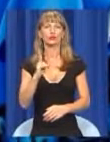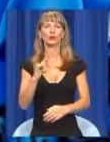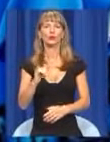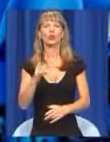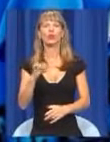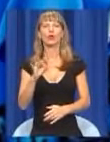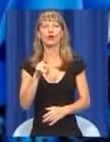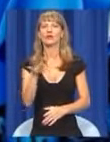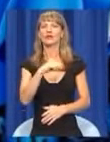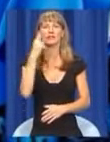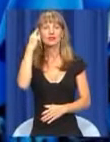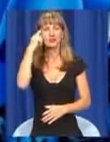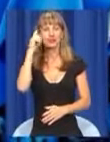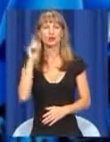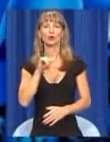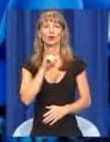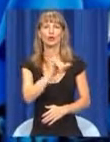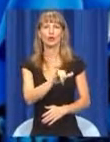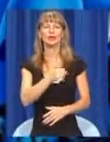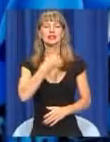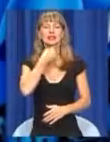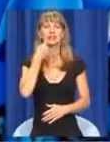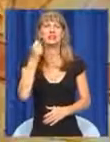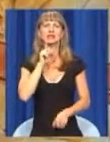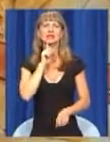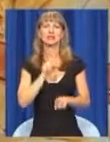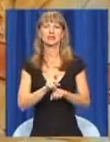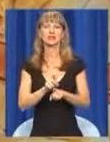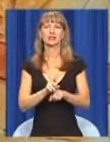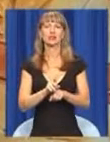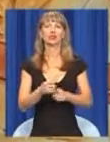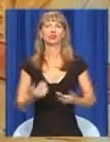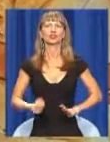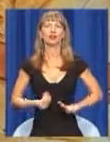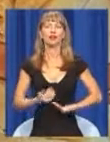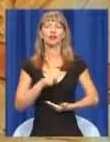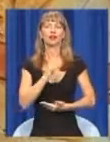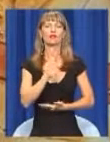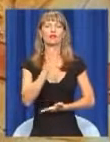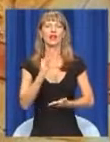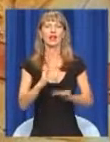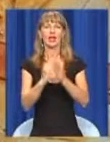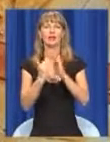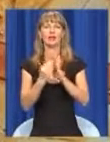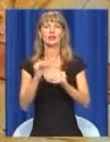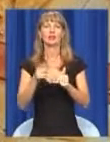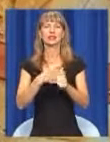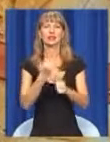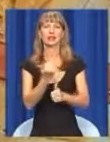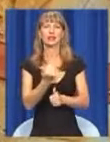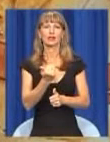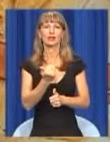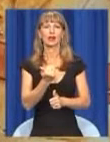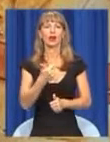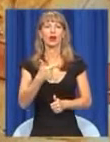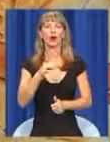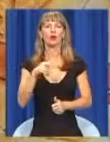вам відомо, що у неї є старша сестричка. Жила вона в Єгипті та звали її